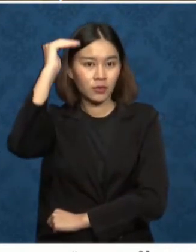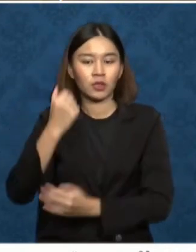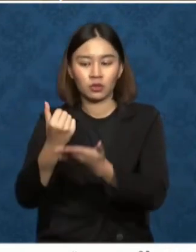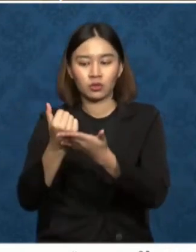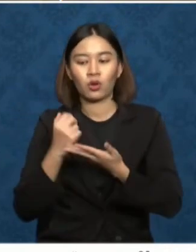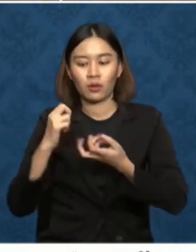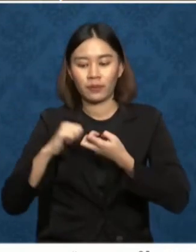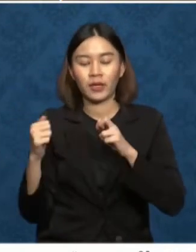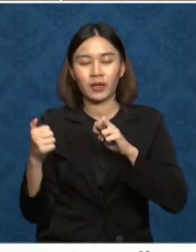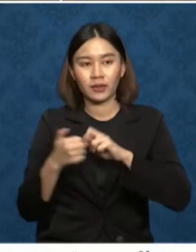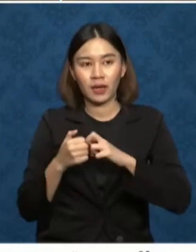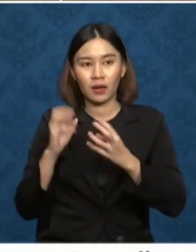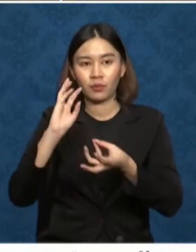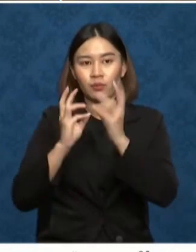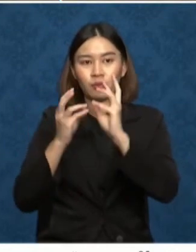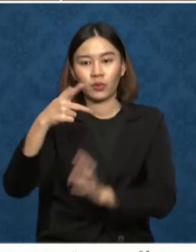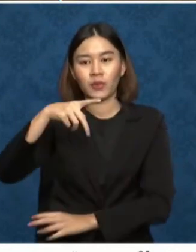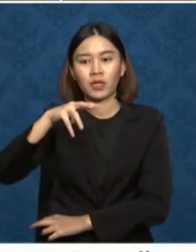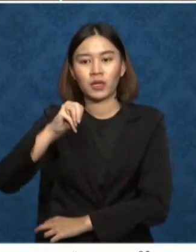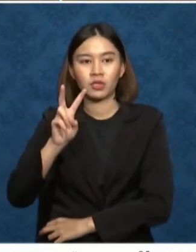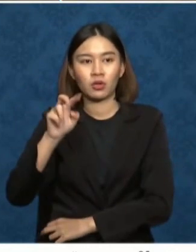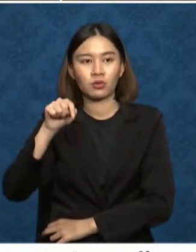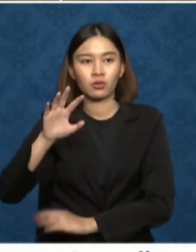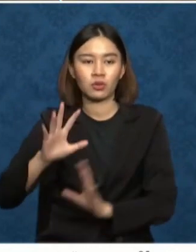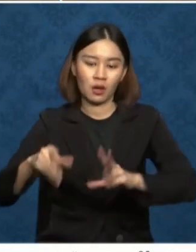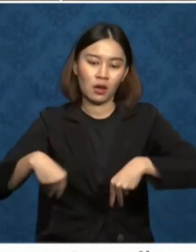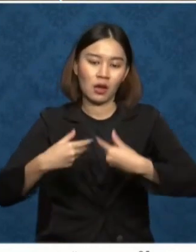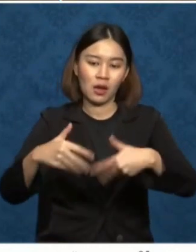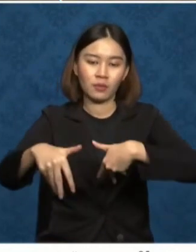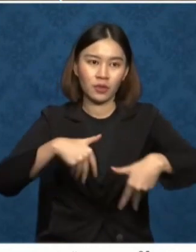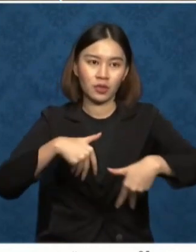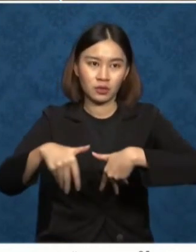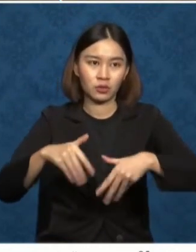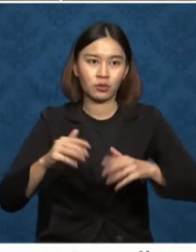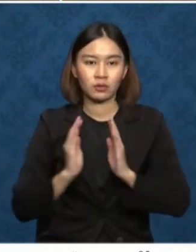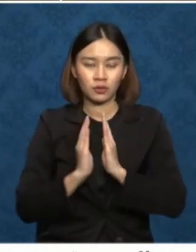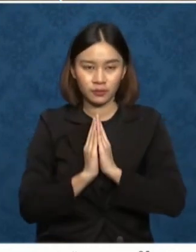ยแก้ปัญหาฝุ่นละออง PM 2.5 ให้กับพี่น้องประชาชนด้วยครับขอบคุณท่านประธานครับ